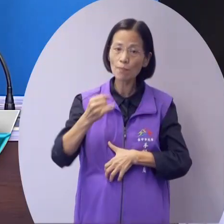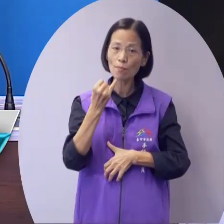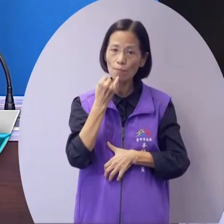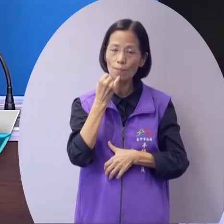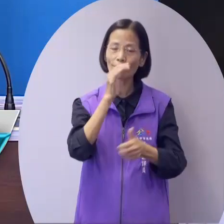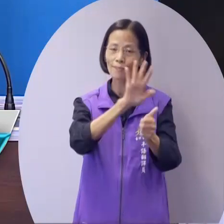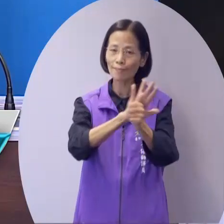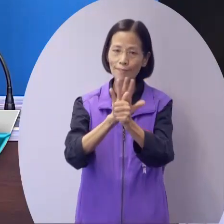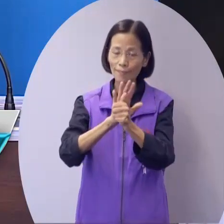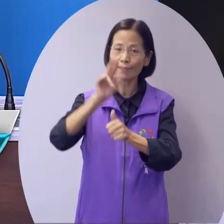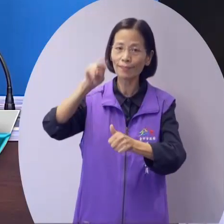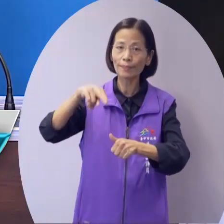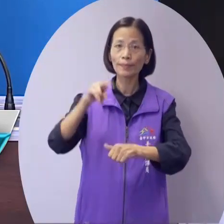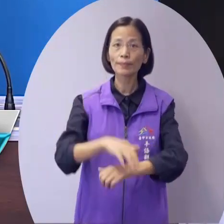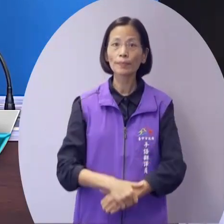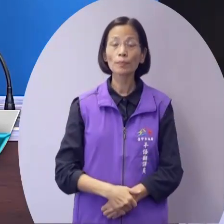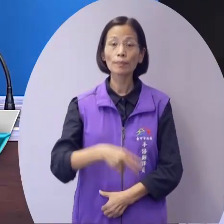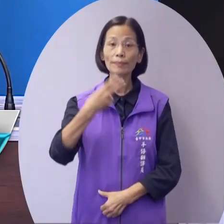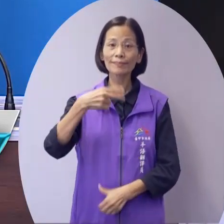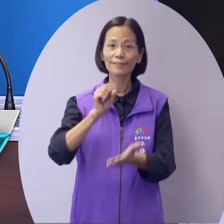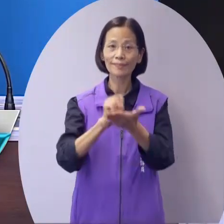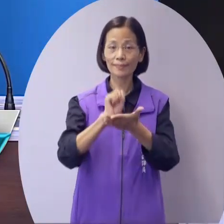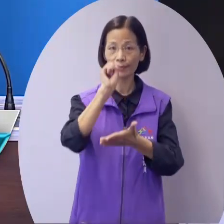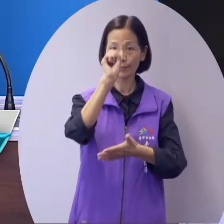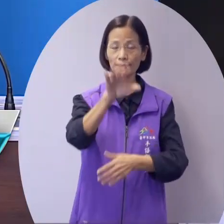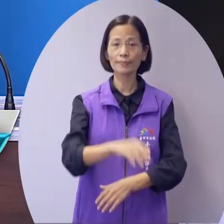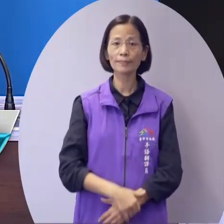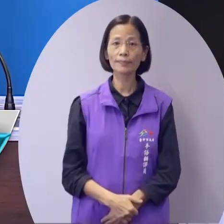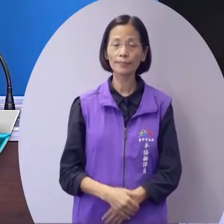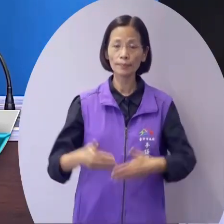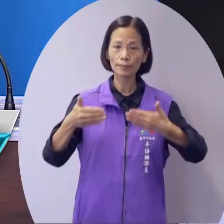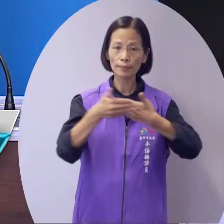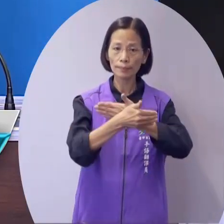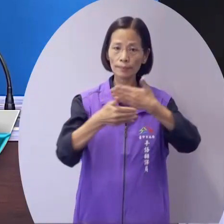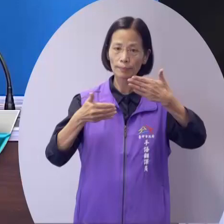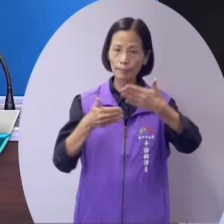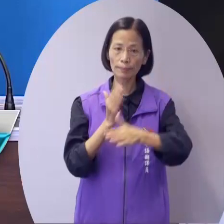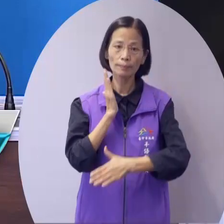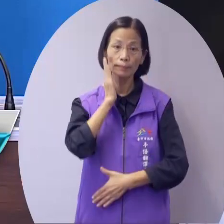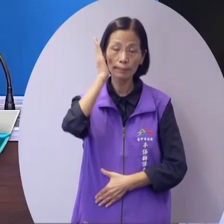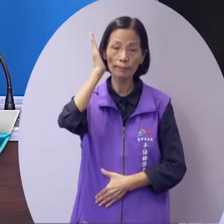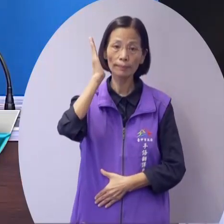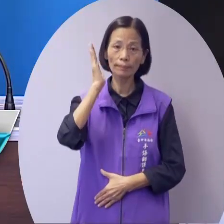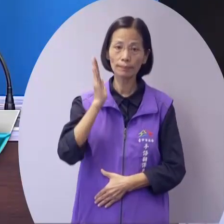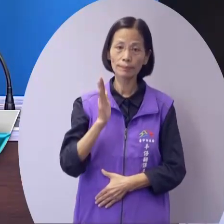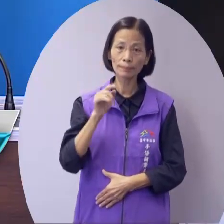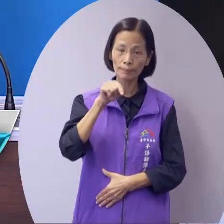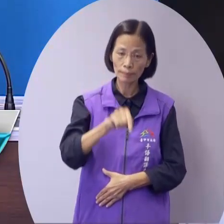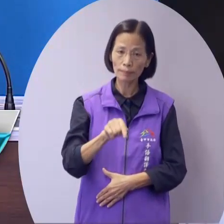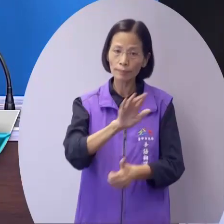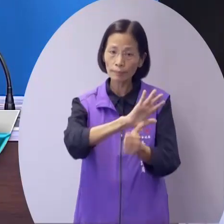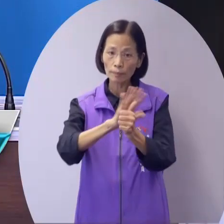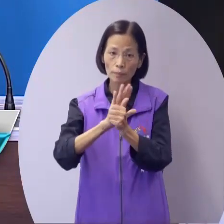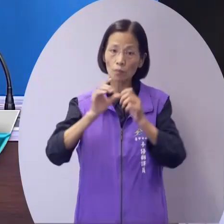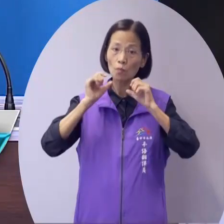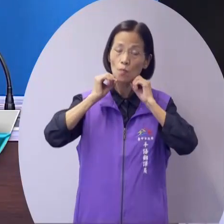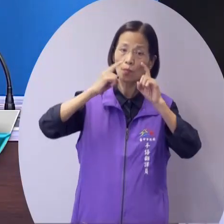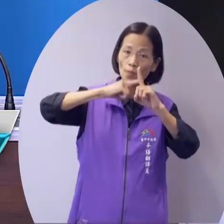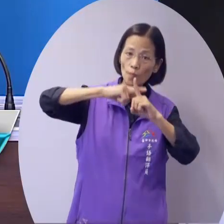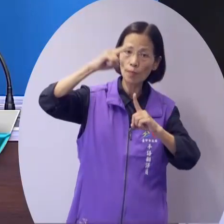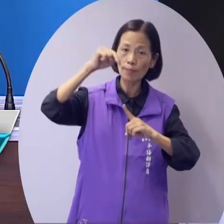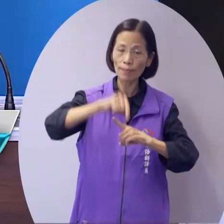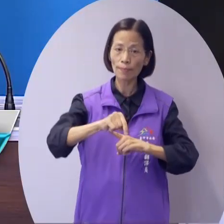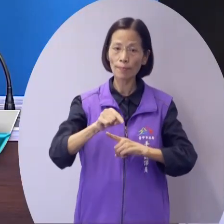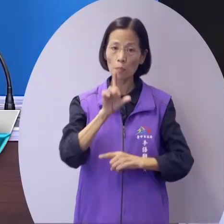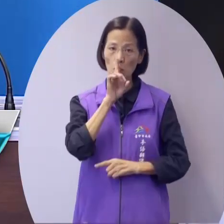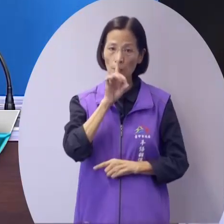方面的一个服务。另外也跟大家报告，交通顺畅、交通提高、交通服务品质一直是我